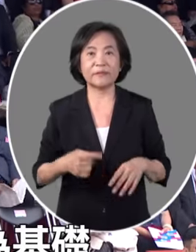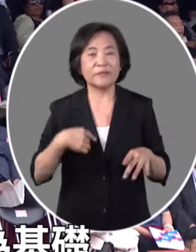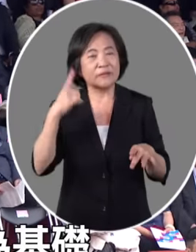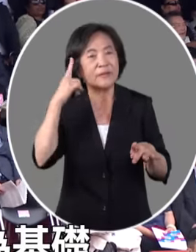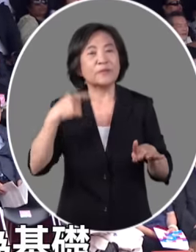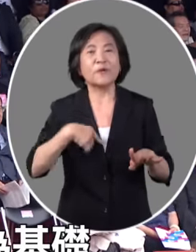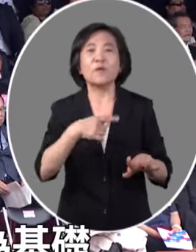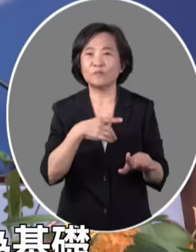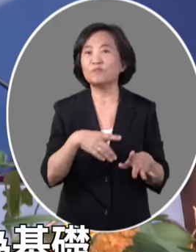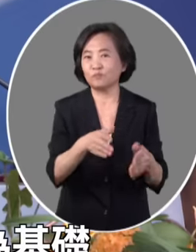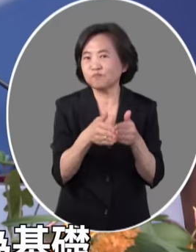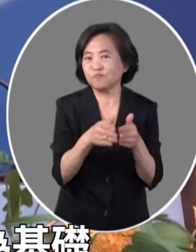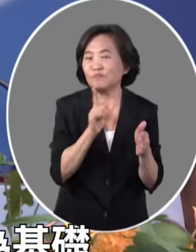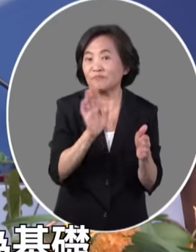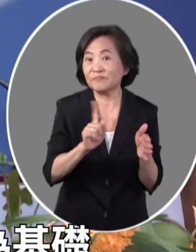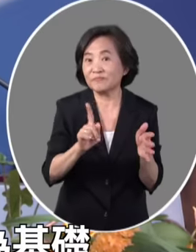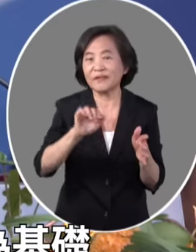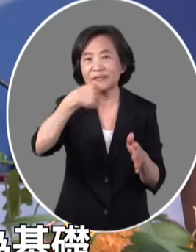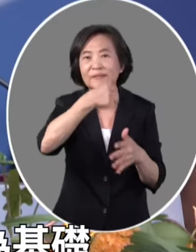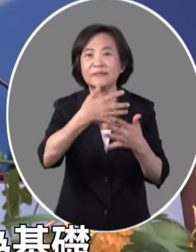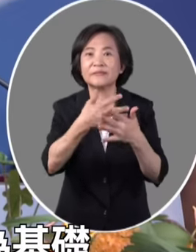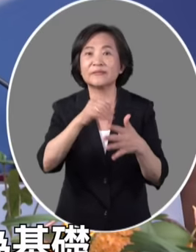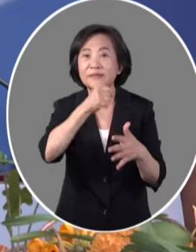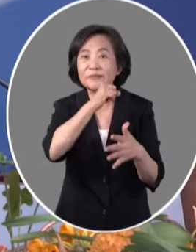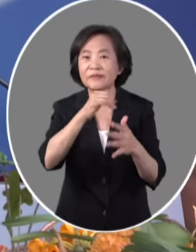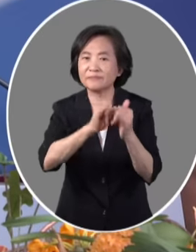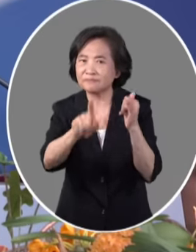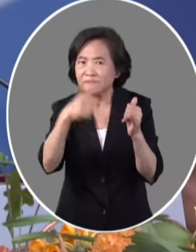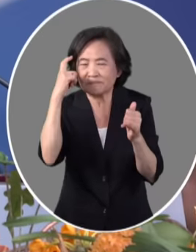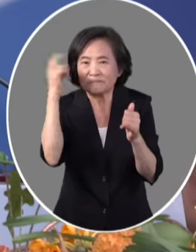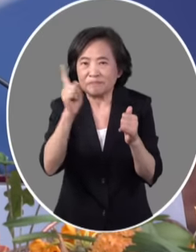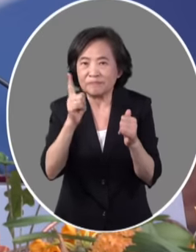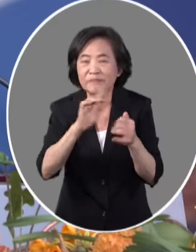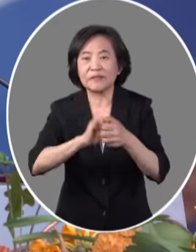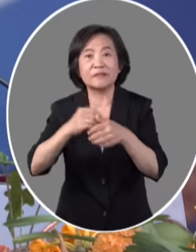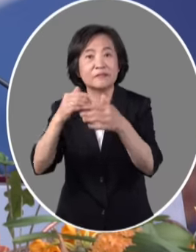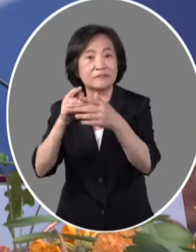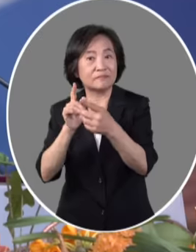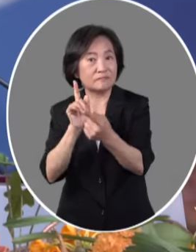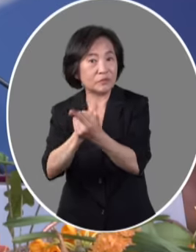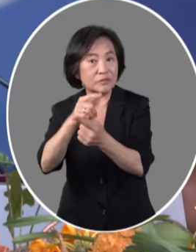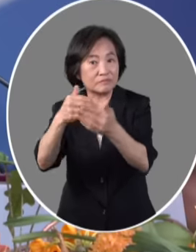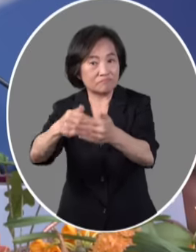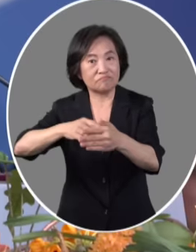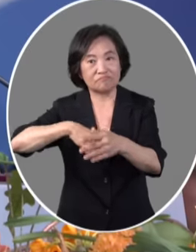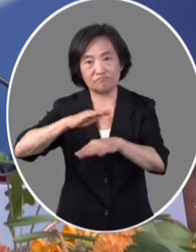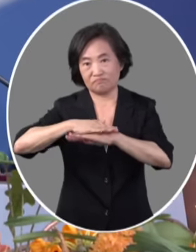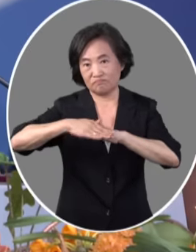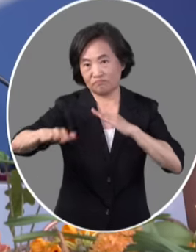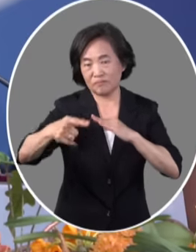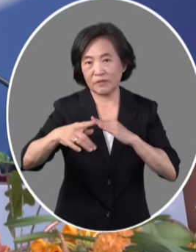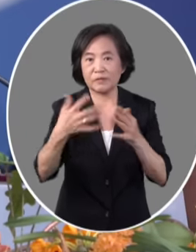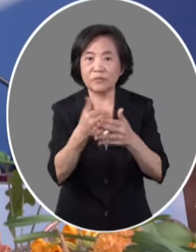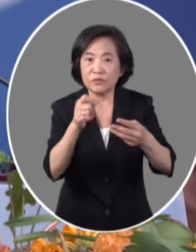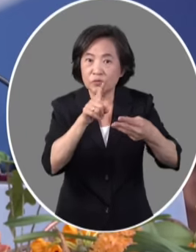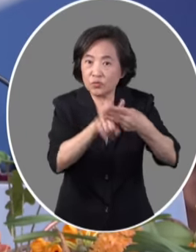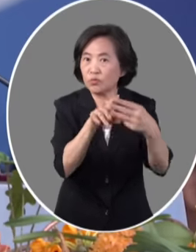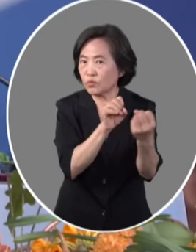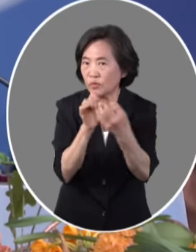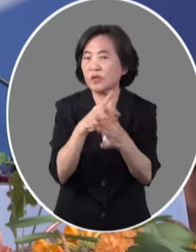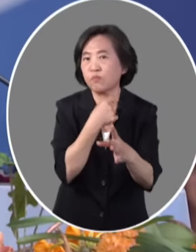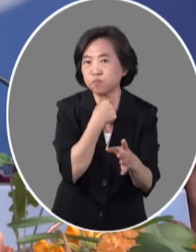我们愿意以台湾的民意共识为基础，以对等尊严为前提，以民主对话为程